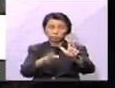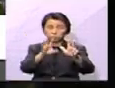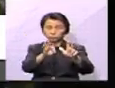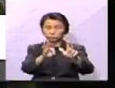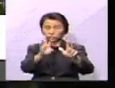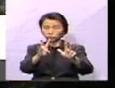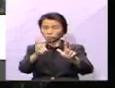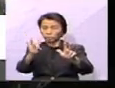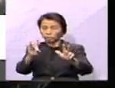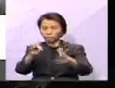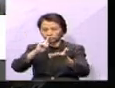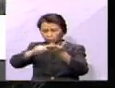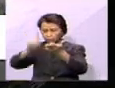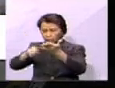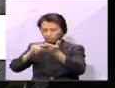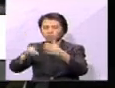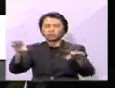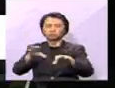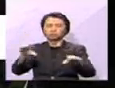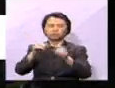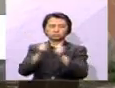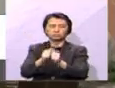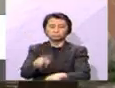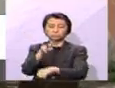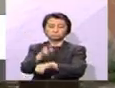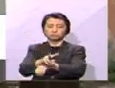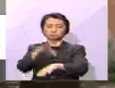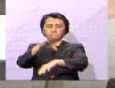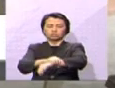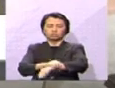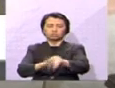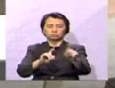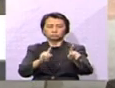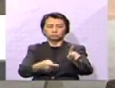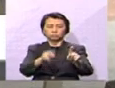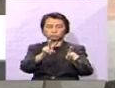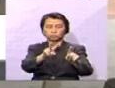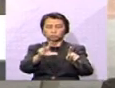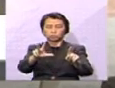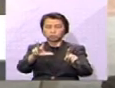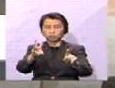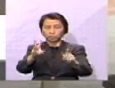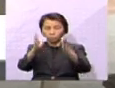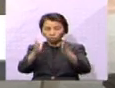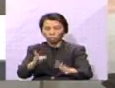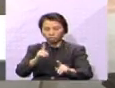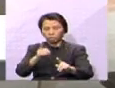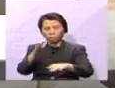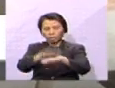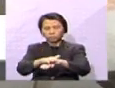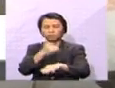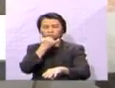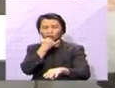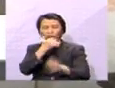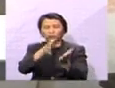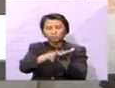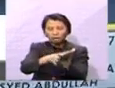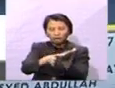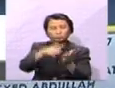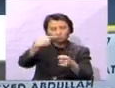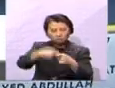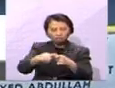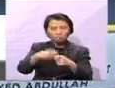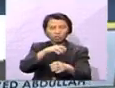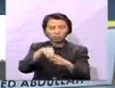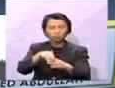3978 pemeriksaan turut dilaksana dengan menyaksikan penahanan 1236 orang atas kesalahan berkaitan dadah ia